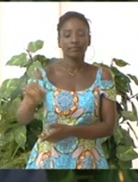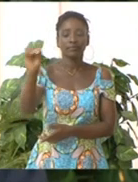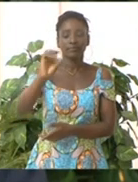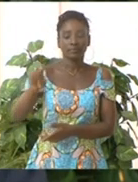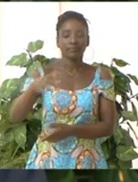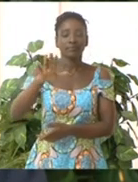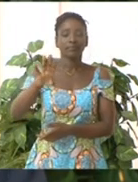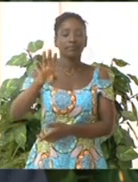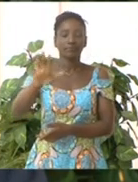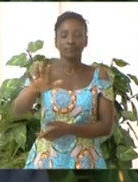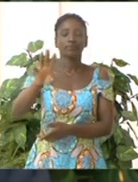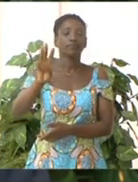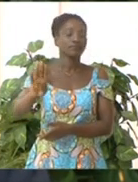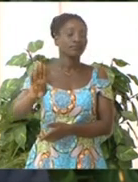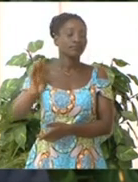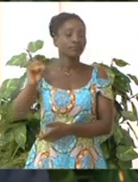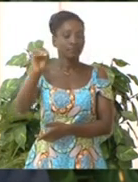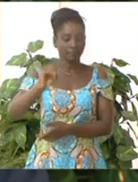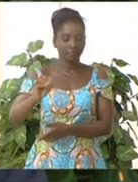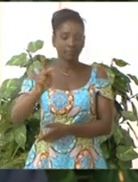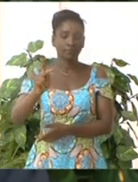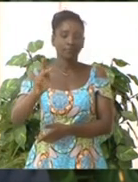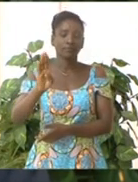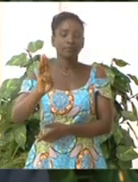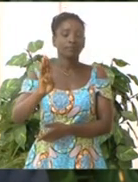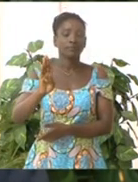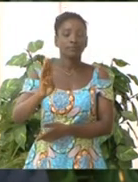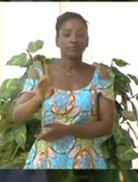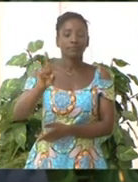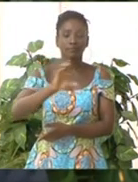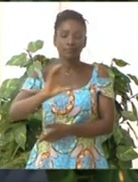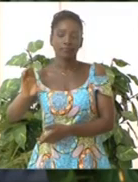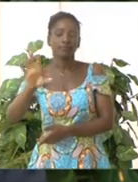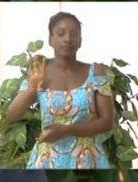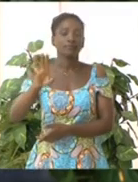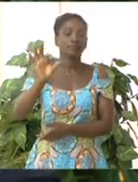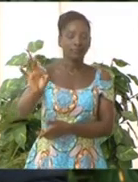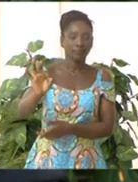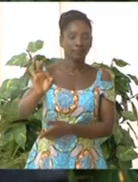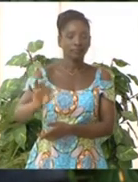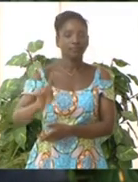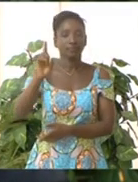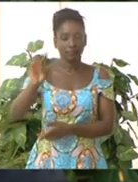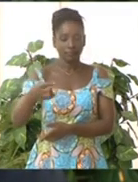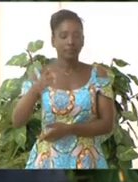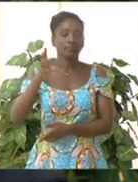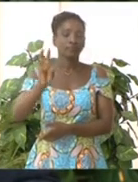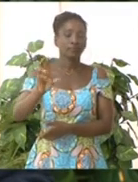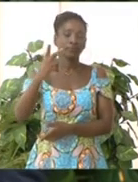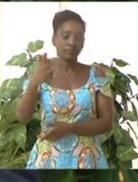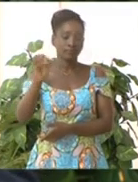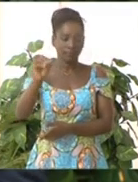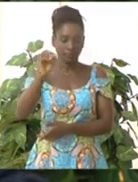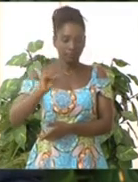0,54 pour cent kouadio konan bertin 149 soit 1,63 pour cent